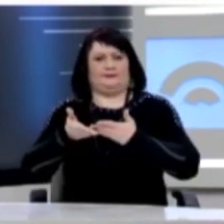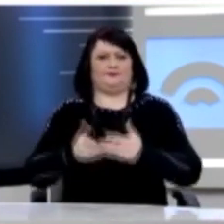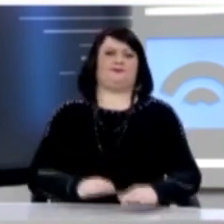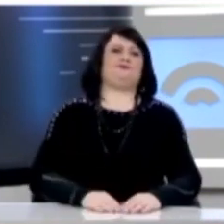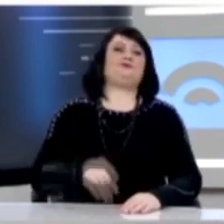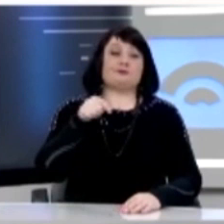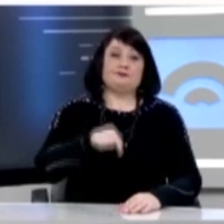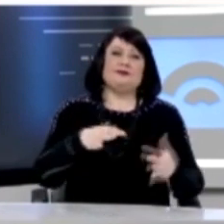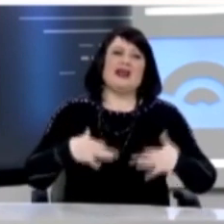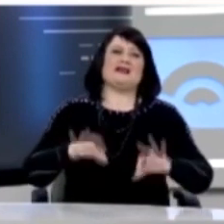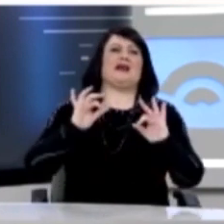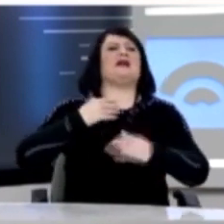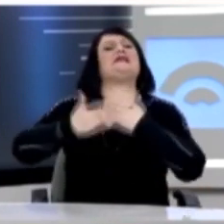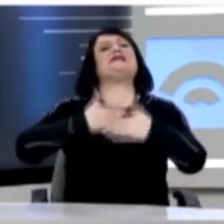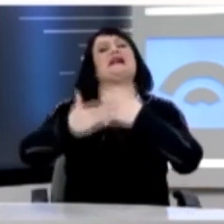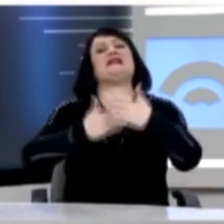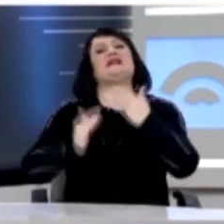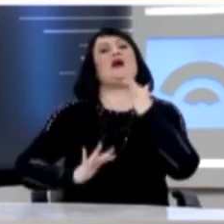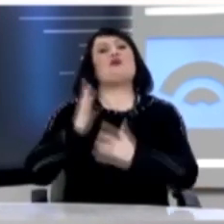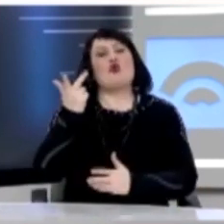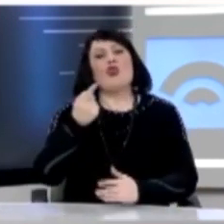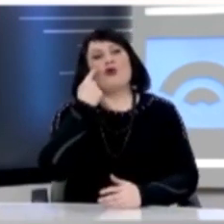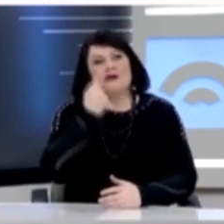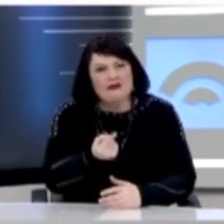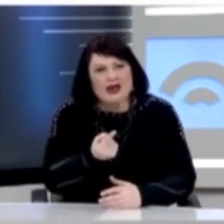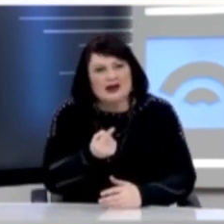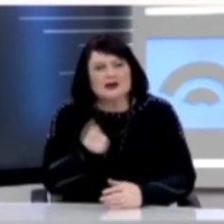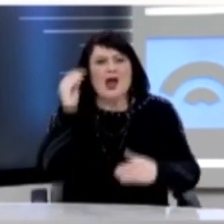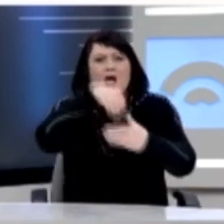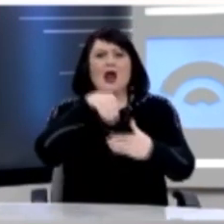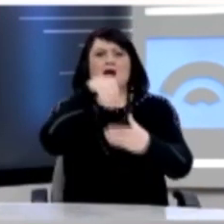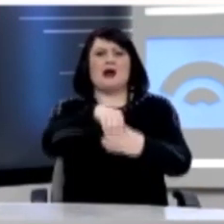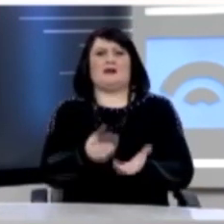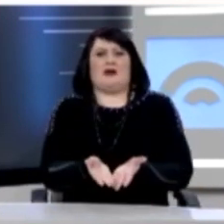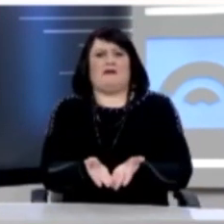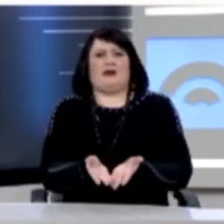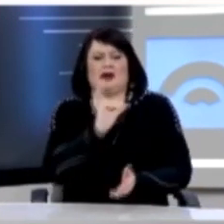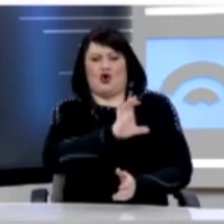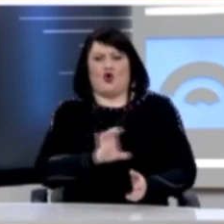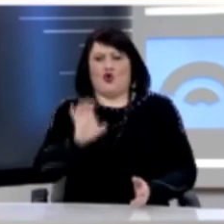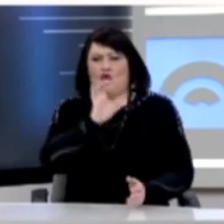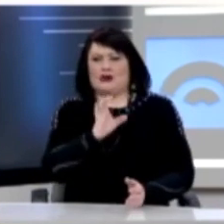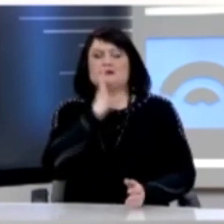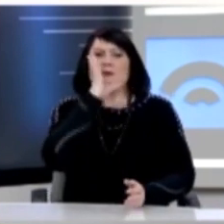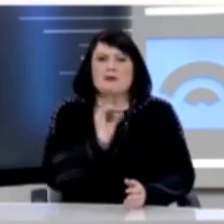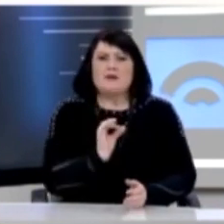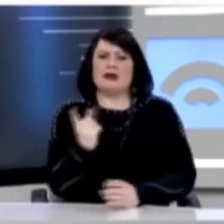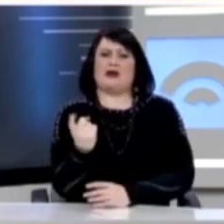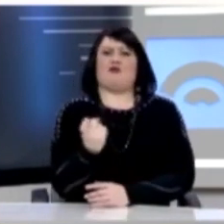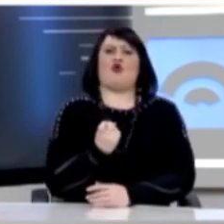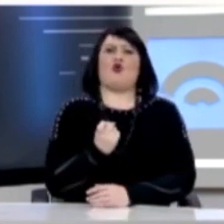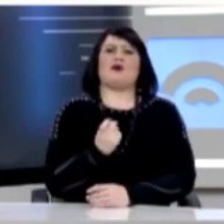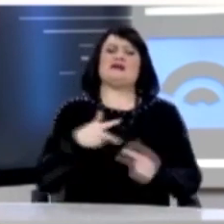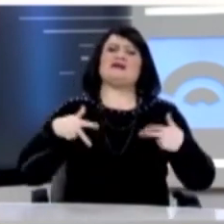Έτσι ξεκινάει η πρόοδός σας, με ανοιχτές επεμβάσεις στα εσωτερικά χωρών. Πρόκειται για πραγματική πρόκληση από